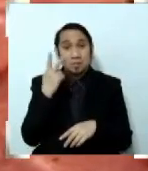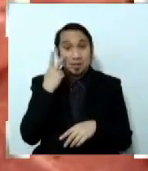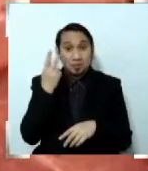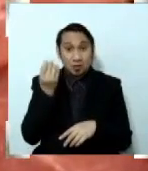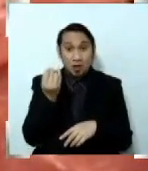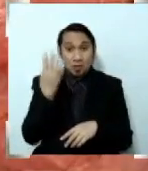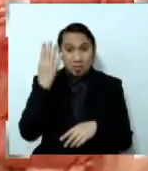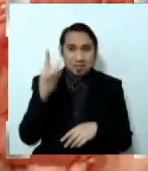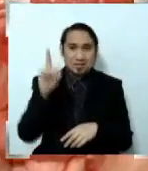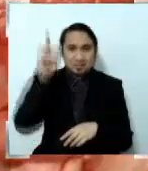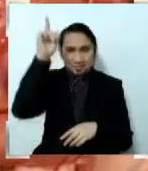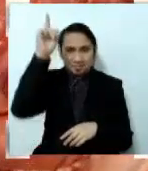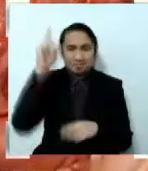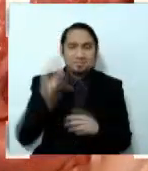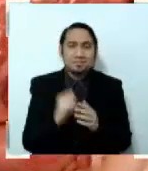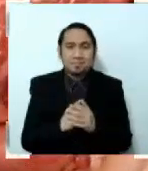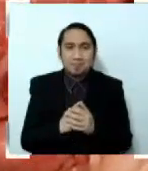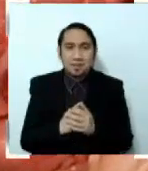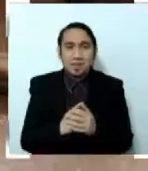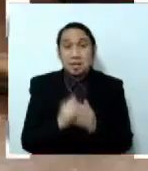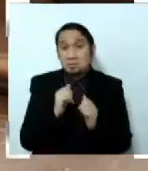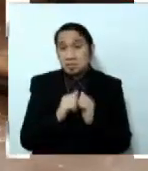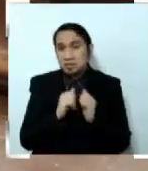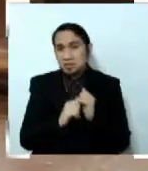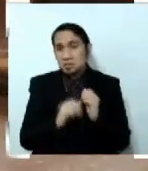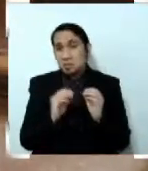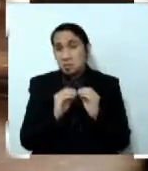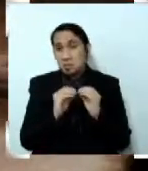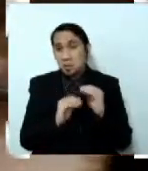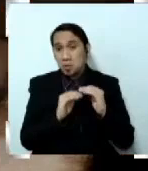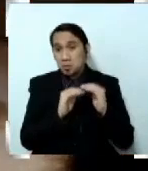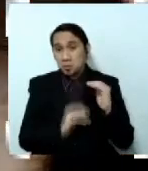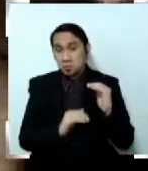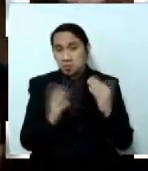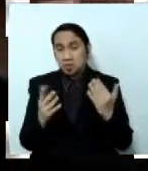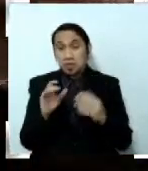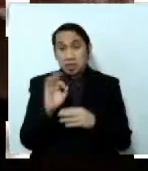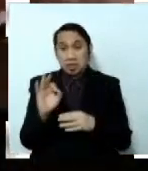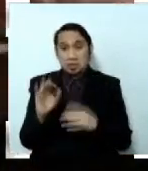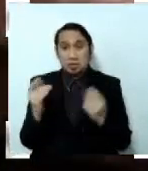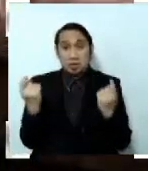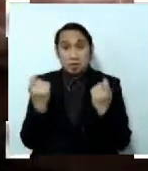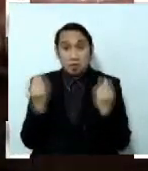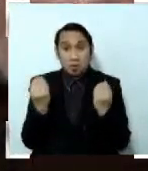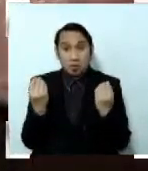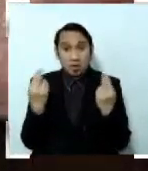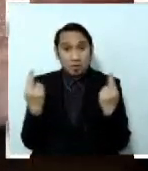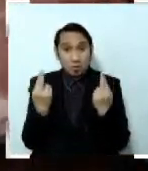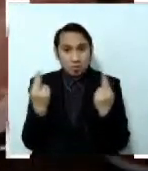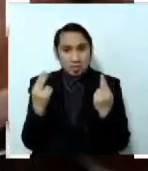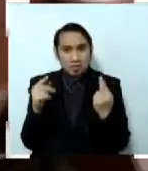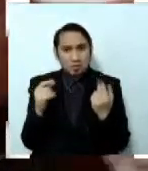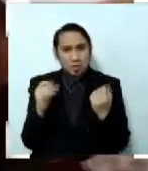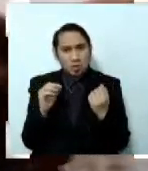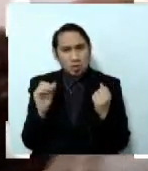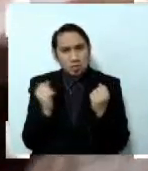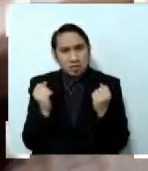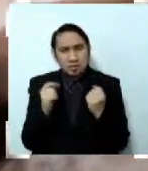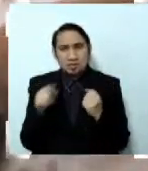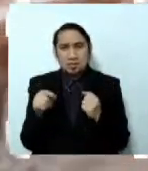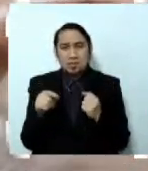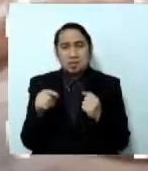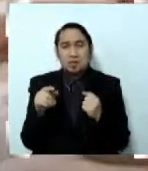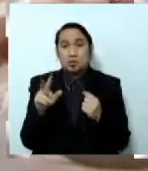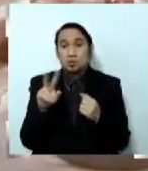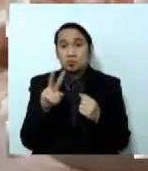naman ang liyempo. Mas mababa pa ang presyo kung imported frozen pork na 250 pesos lang ang kilo sa kasim at pige,